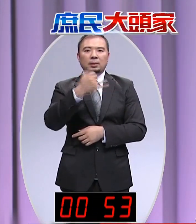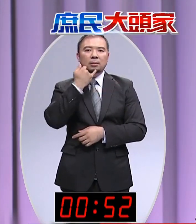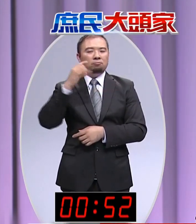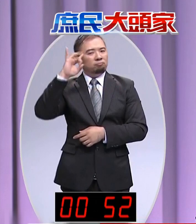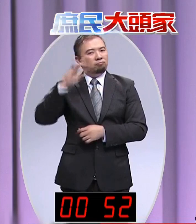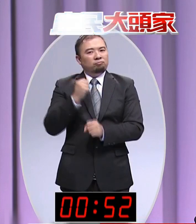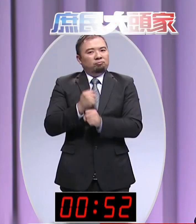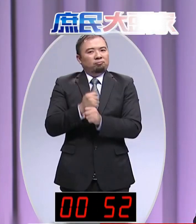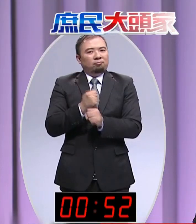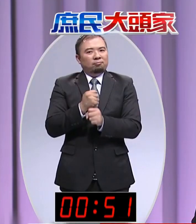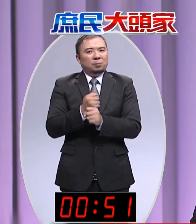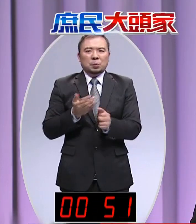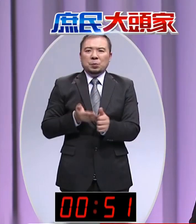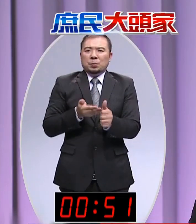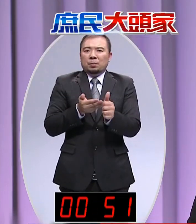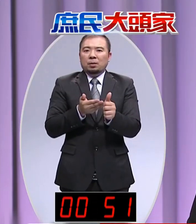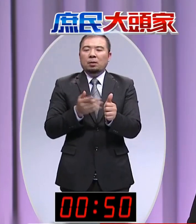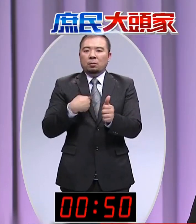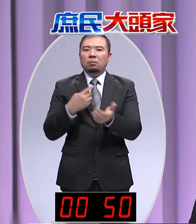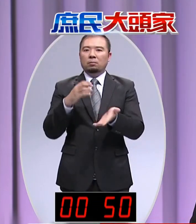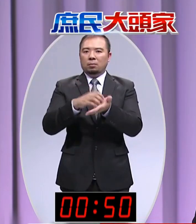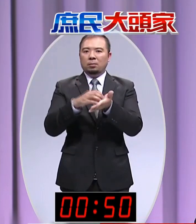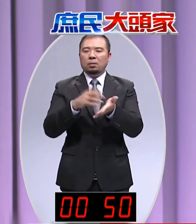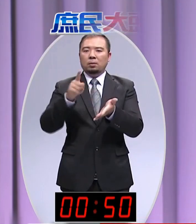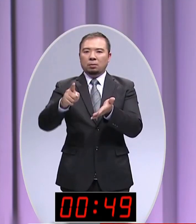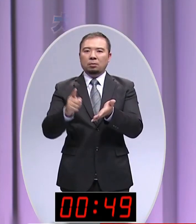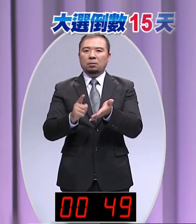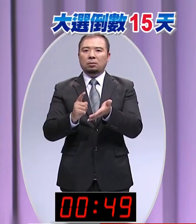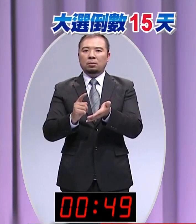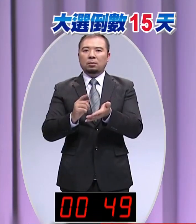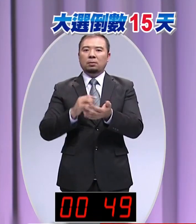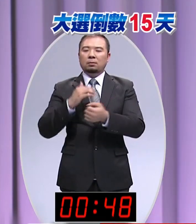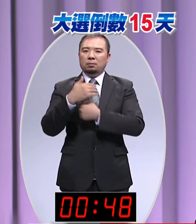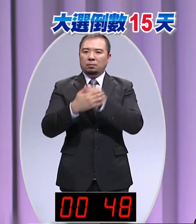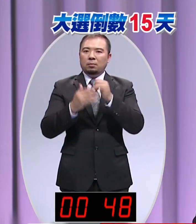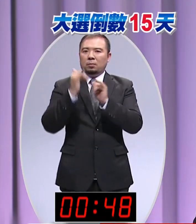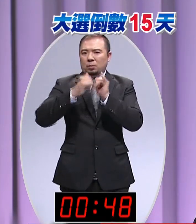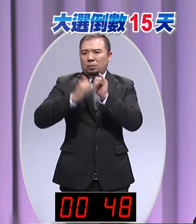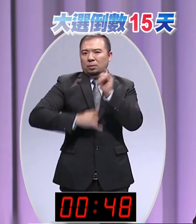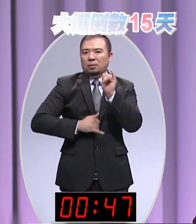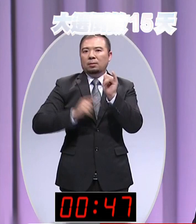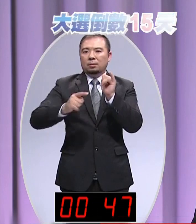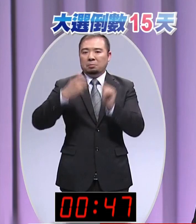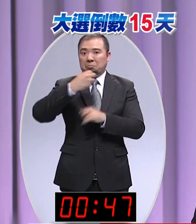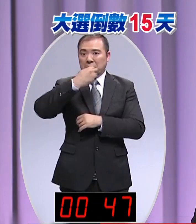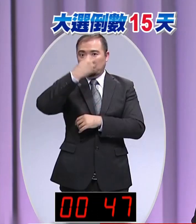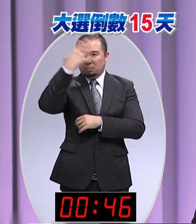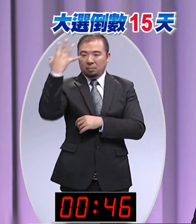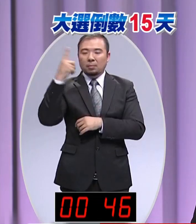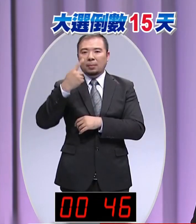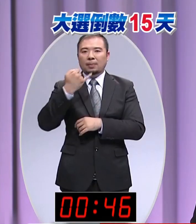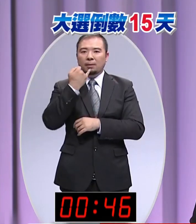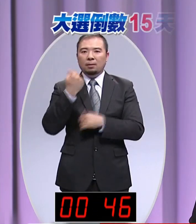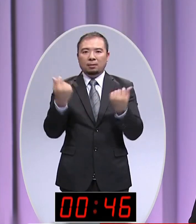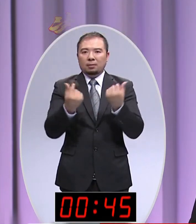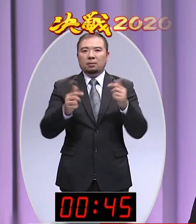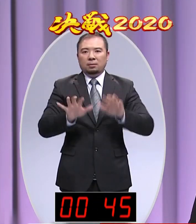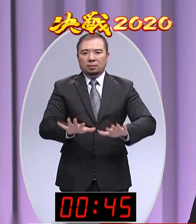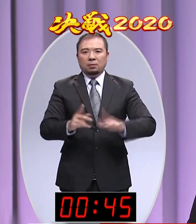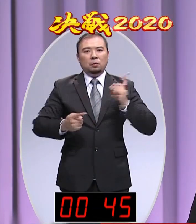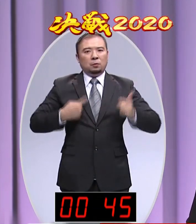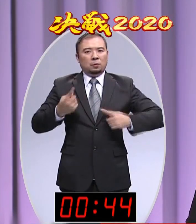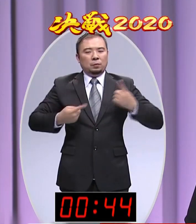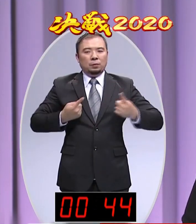证，我也会确保台湾世世代代的年轻人都能够像现在这样自由自在的创